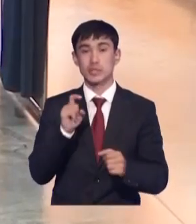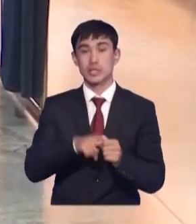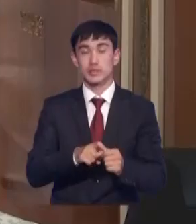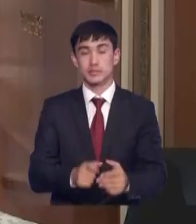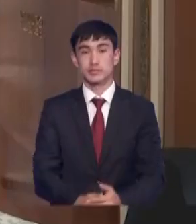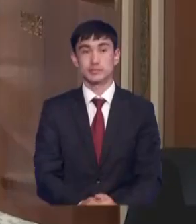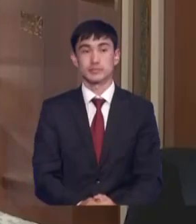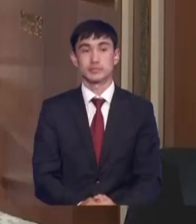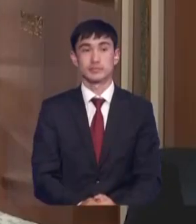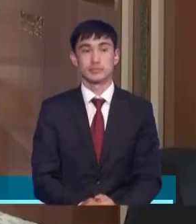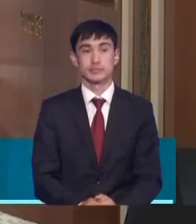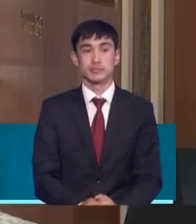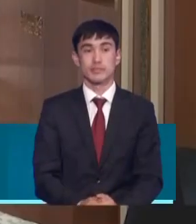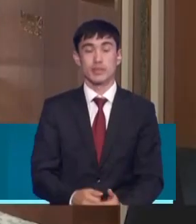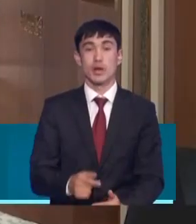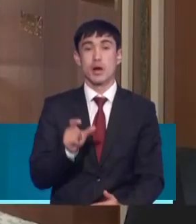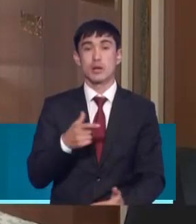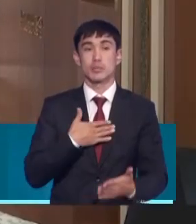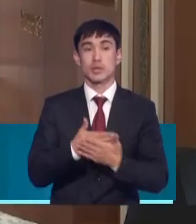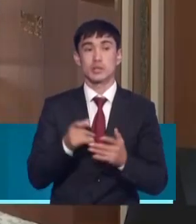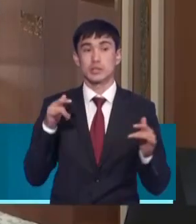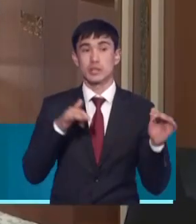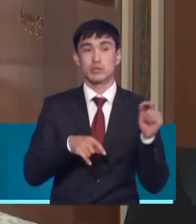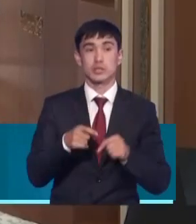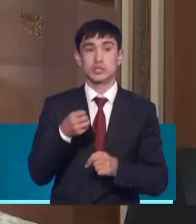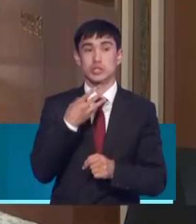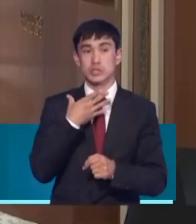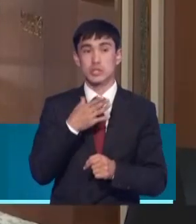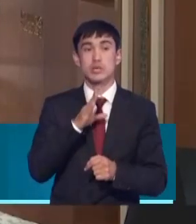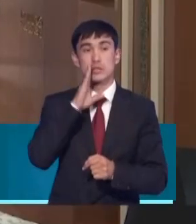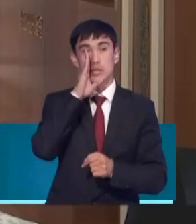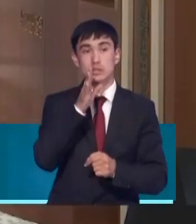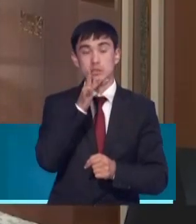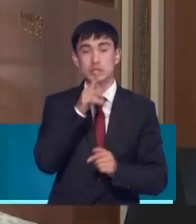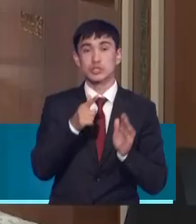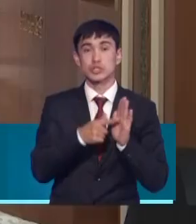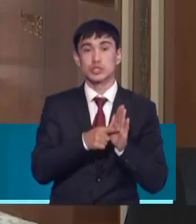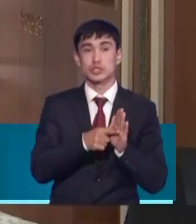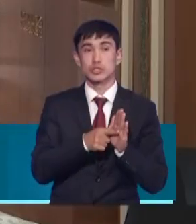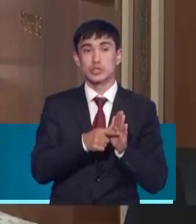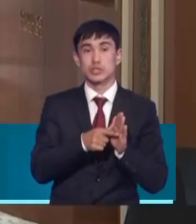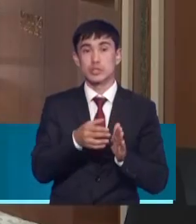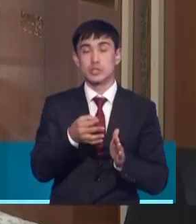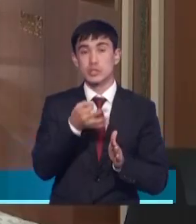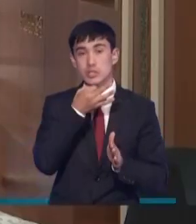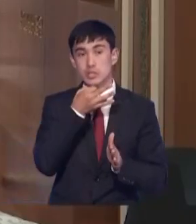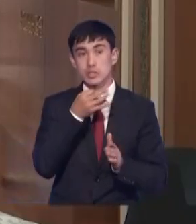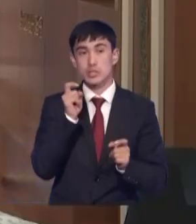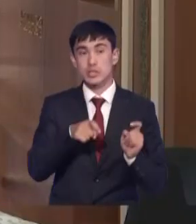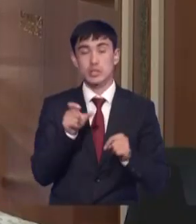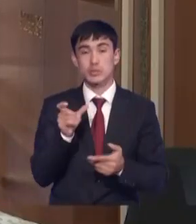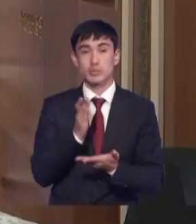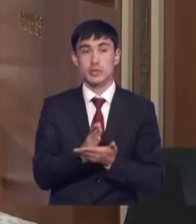тұр. Адам қарқынына келіп жатқан өте жақсы. Таңғы сағат 7 болмай келген адамдар